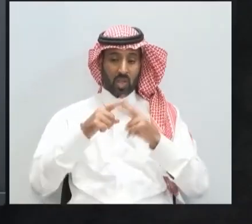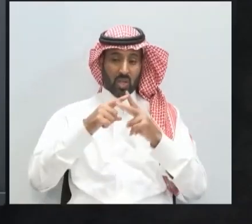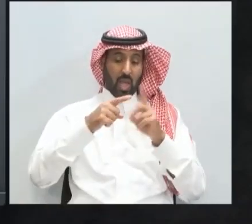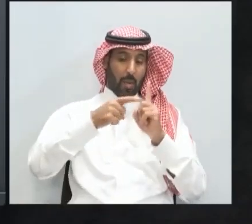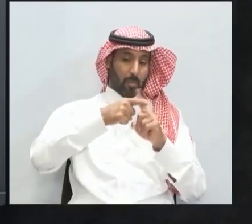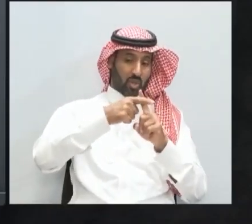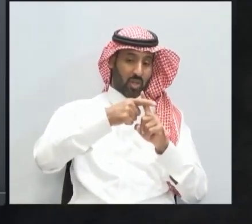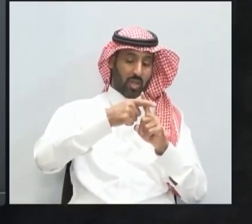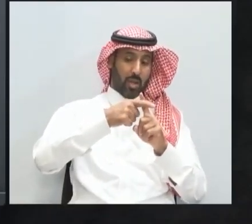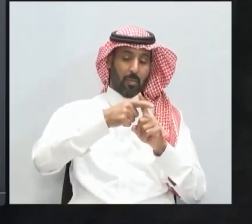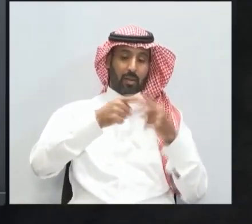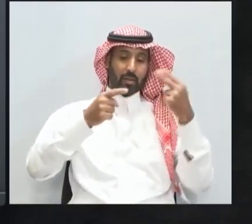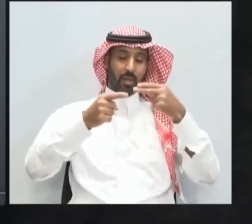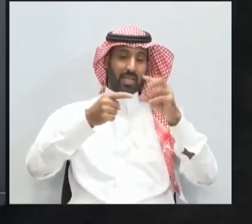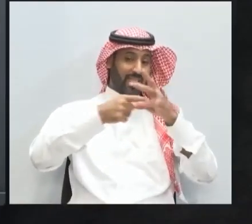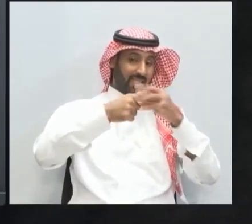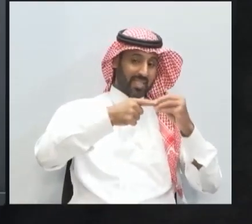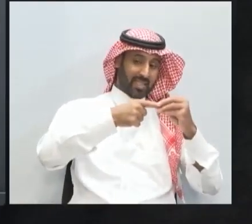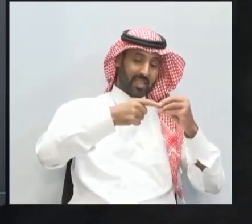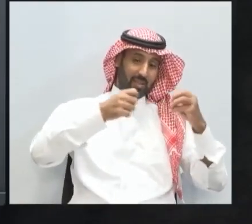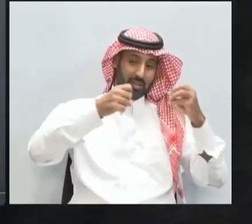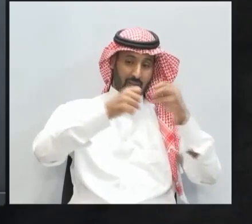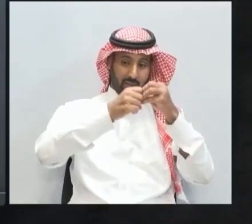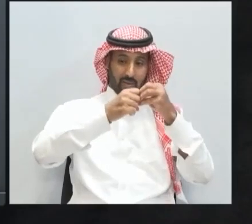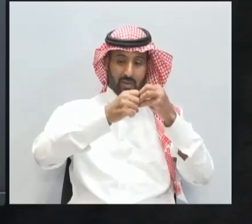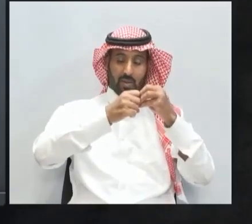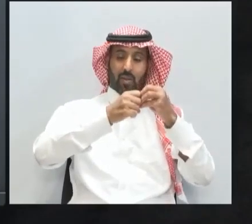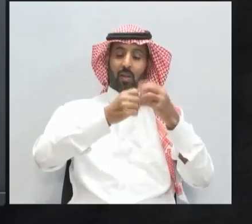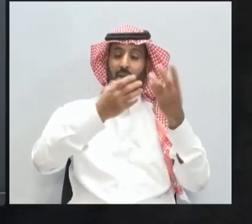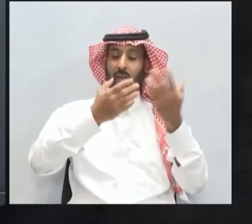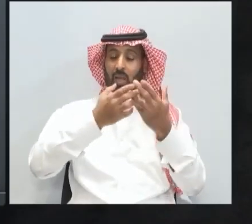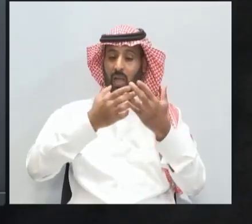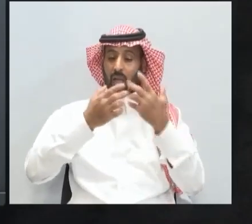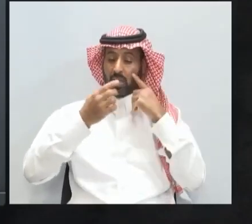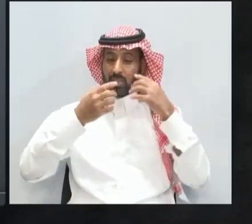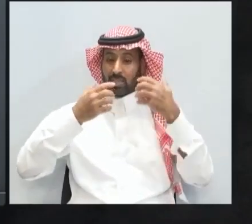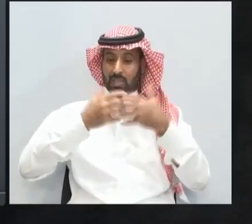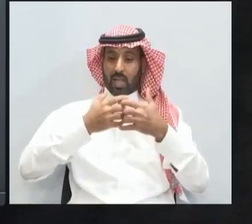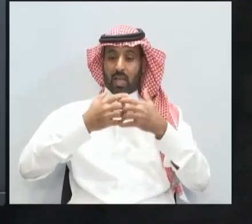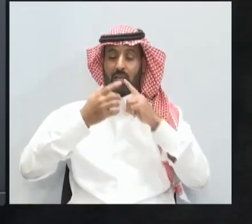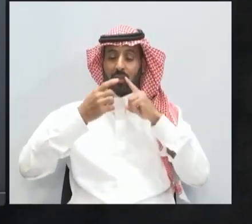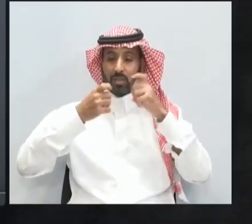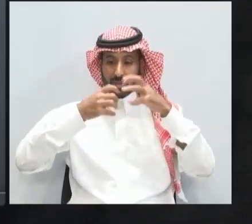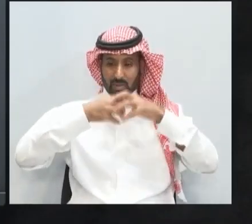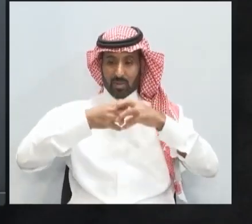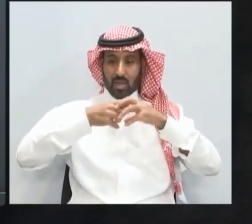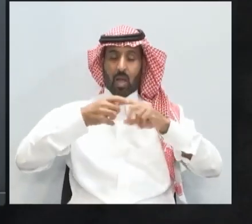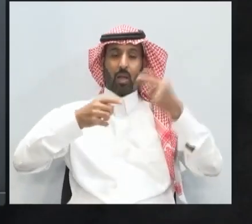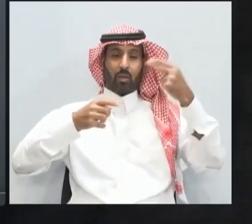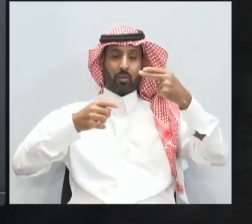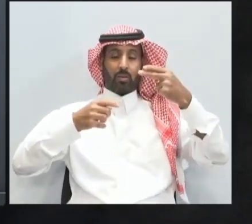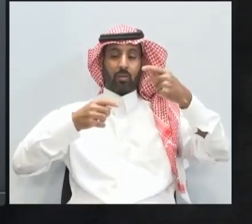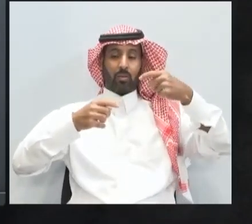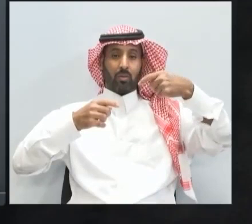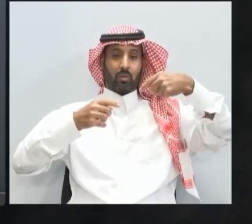والهيدروجين يملك شحنه عندما اتى هذا الالكترون اعطاها الشحنه التي ساعدت هذا الاكسجين ان يرتبط مع الهيدروجين